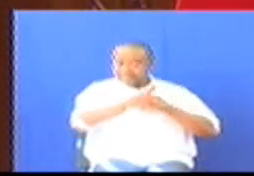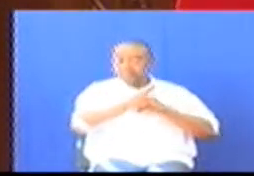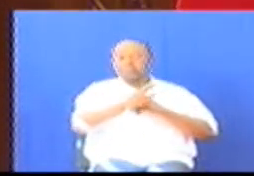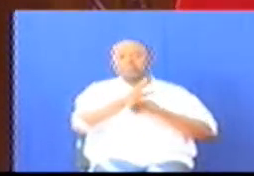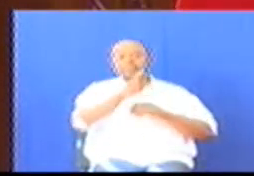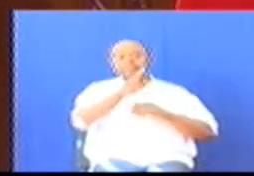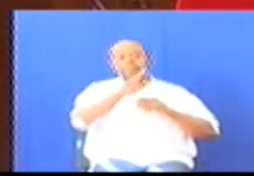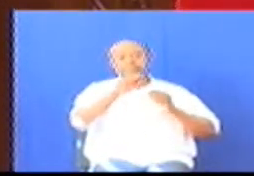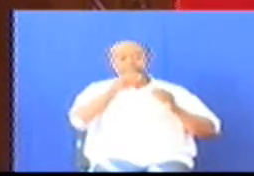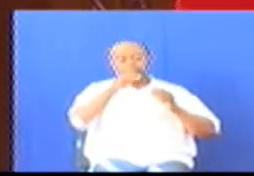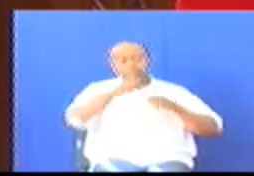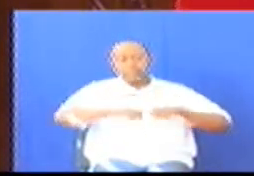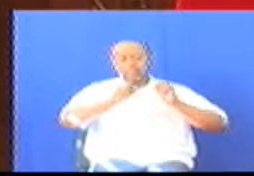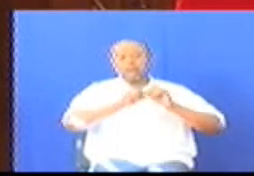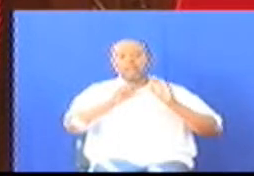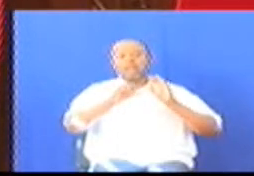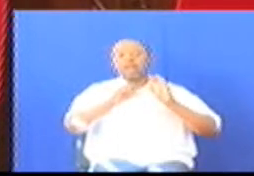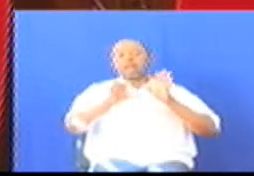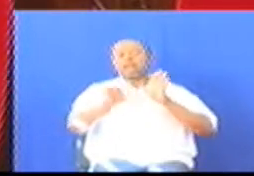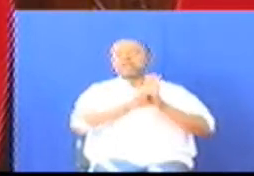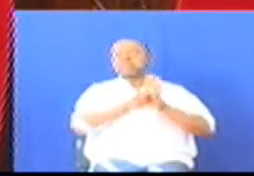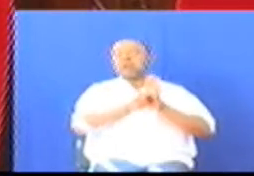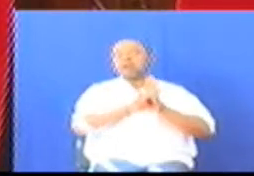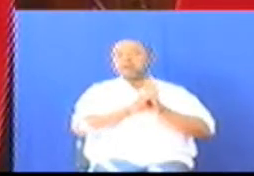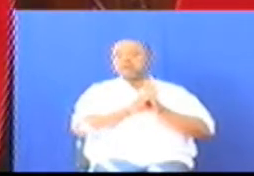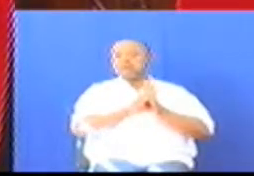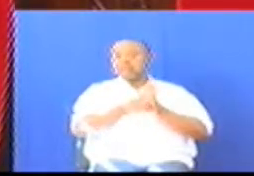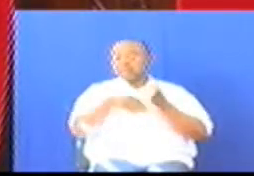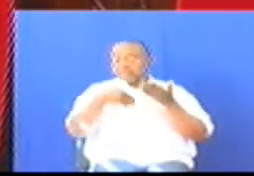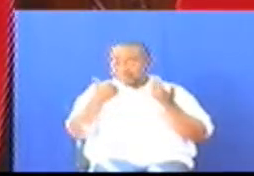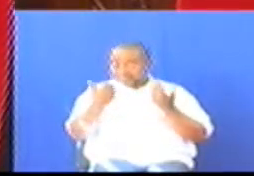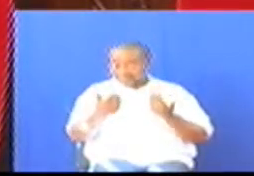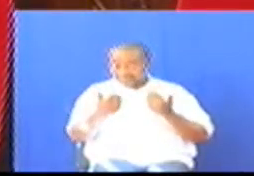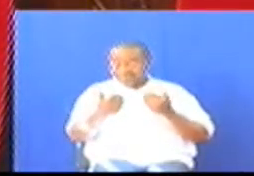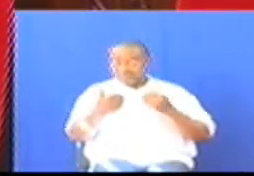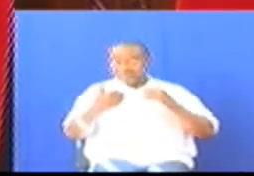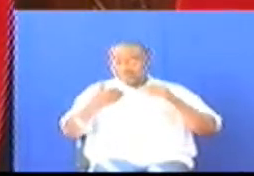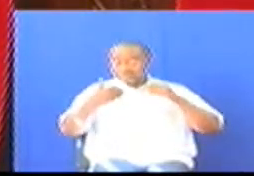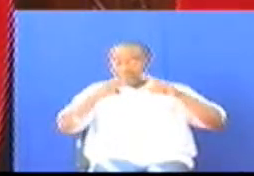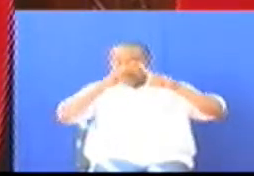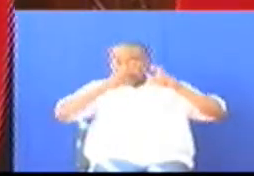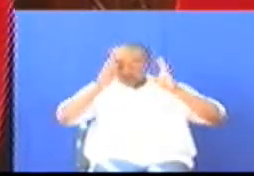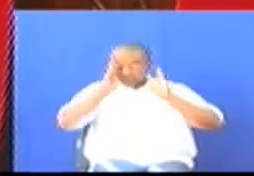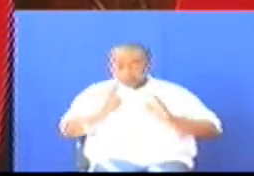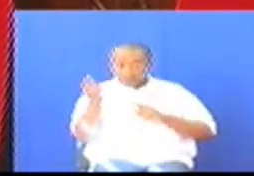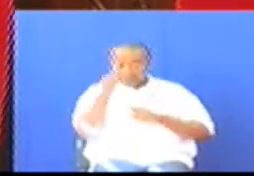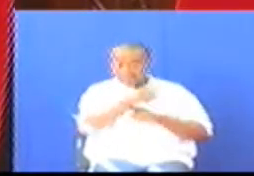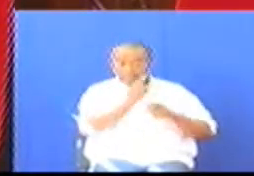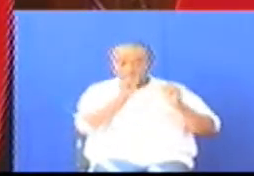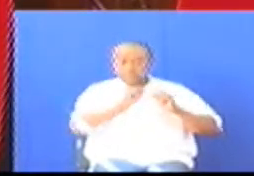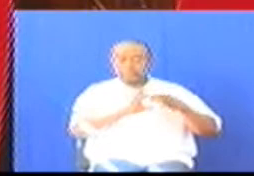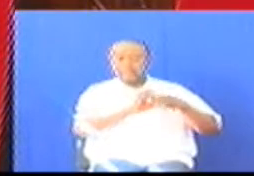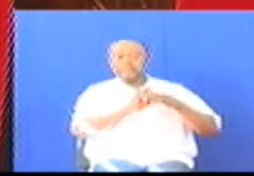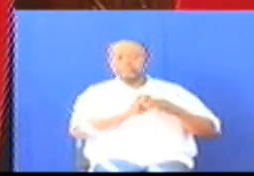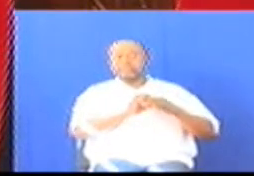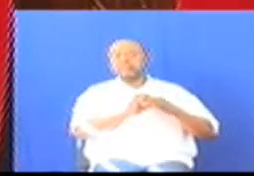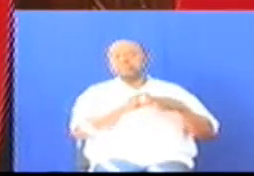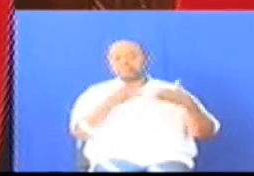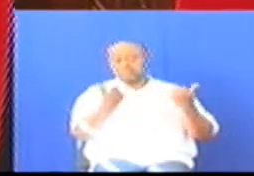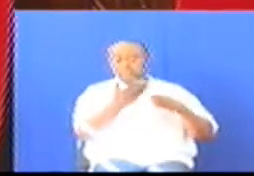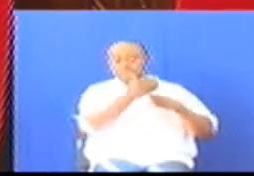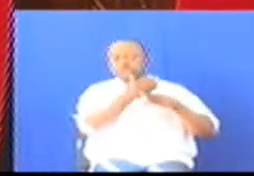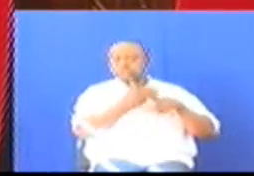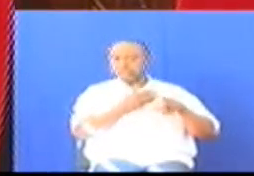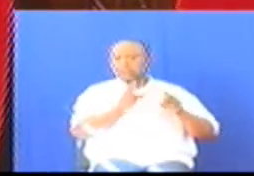143. Na CAG anapokwenda kufanya ukaguzi anakuwa anashirikiana na taasisi husika. Na kila